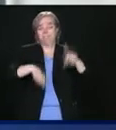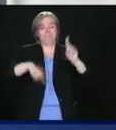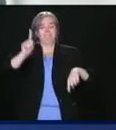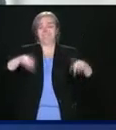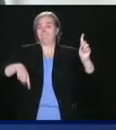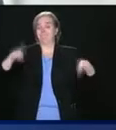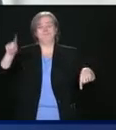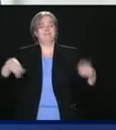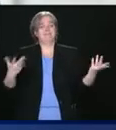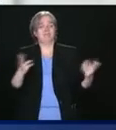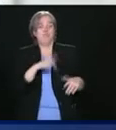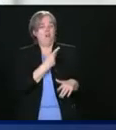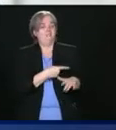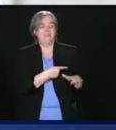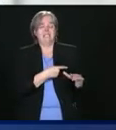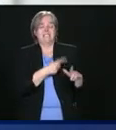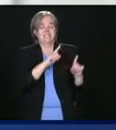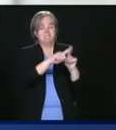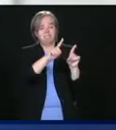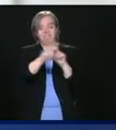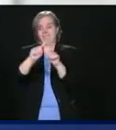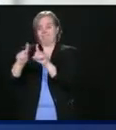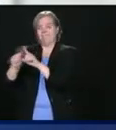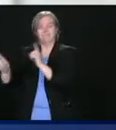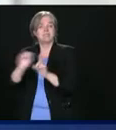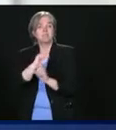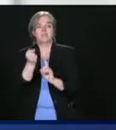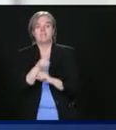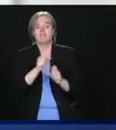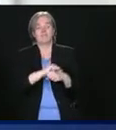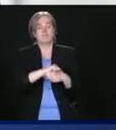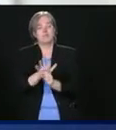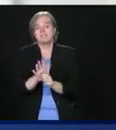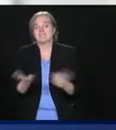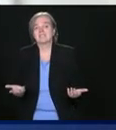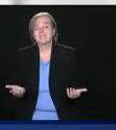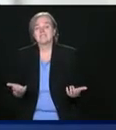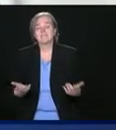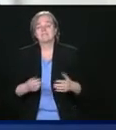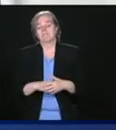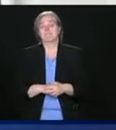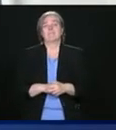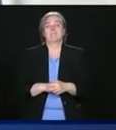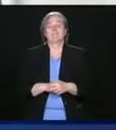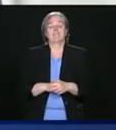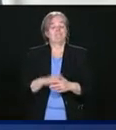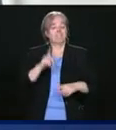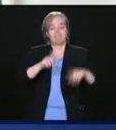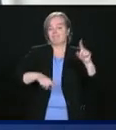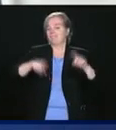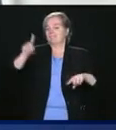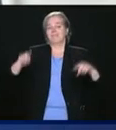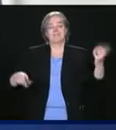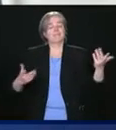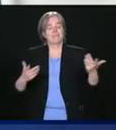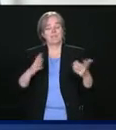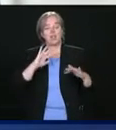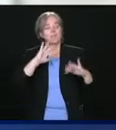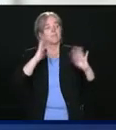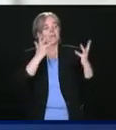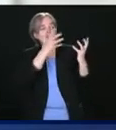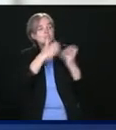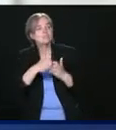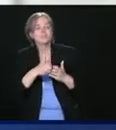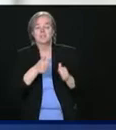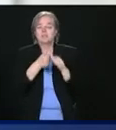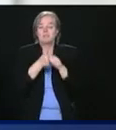le pays. Et les mesures qui seront annoncées au cours des prochaines semaines vont varier, évidemment. Ce